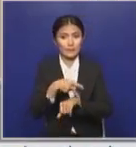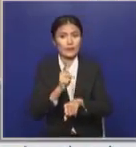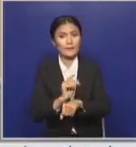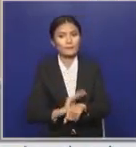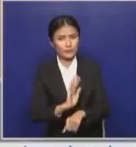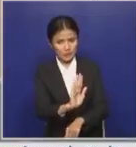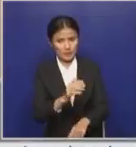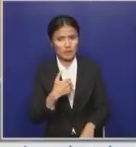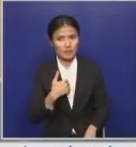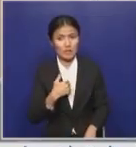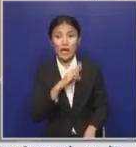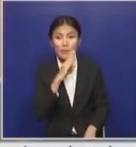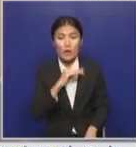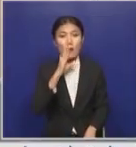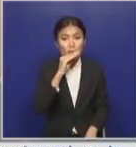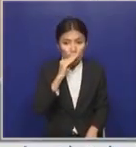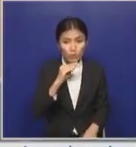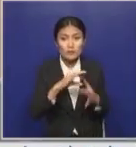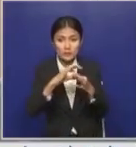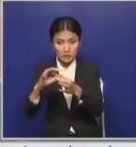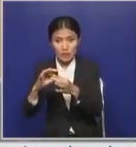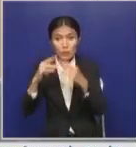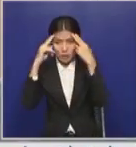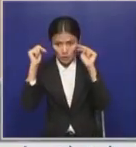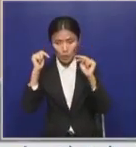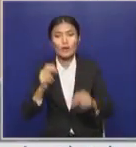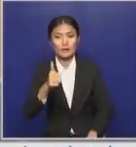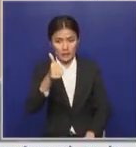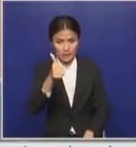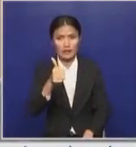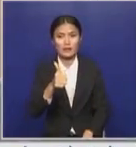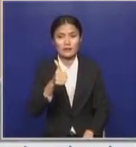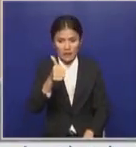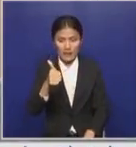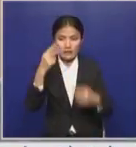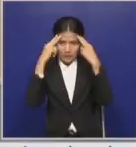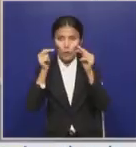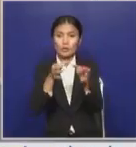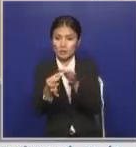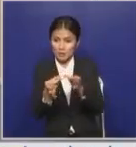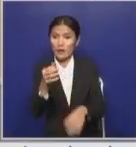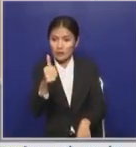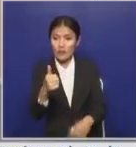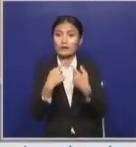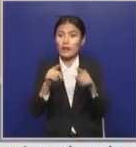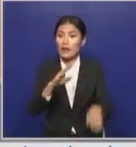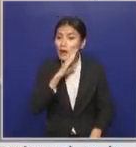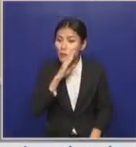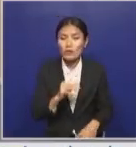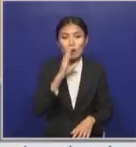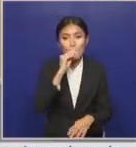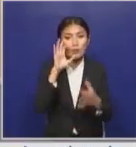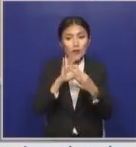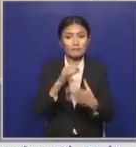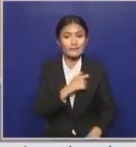สิ่งที่พูดถึงค่านิยมเสี่ยอนุญาตเพราะในยอมจะอยู่ที่นี้ท่านสามารถอธิบายได้แต่ละเรื่องแต่กรณีที่เกี่ยวกับสามัญ